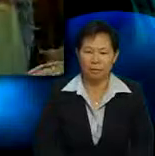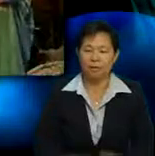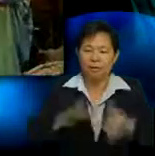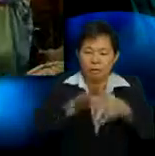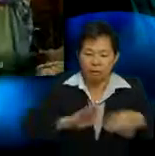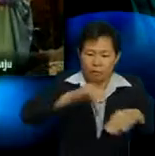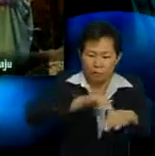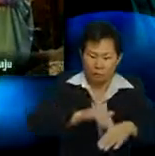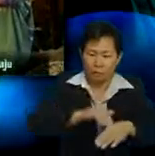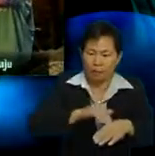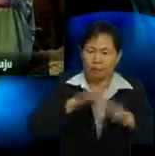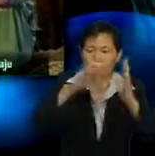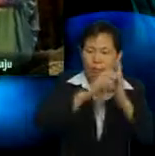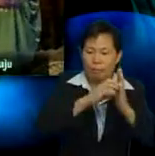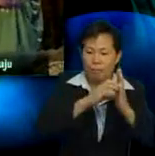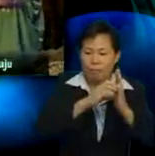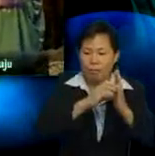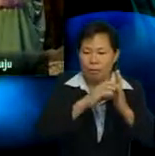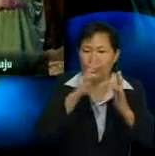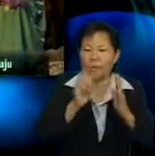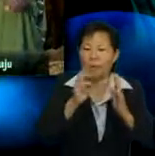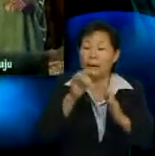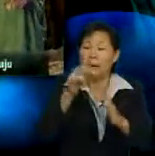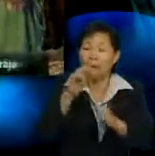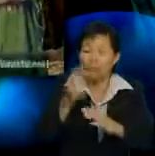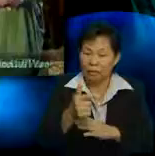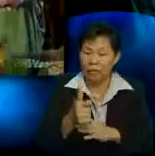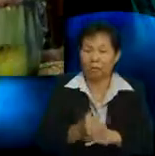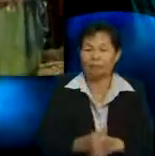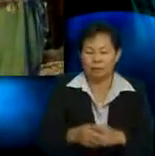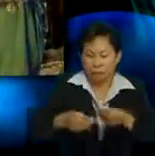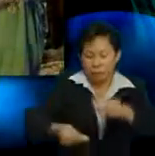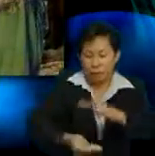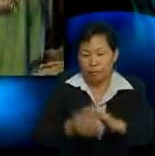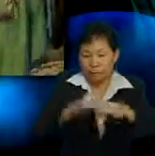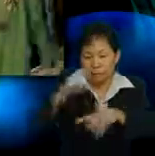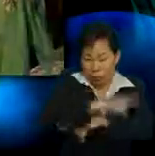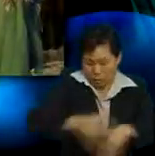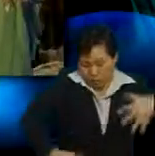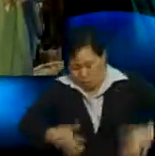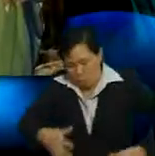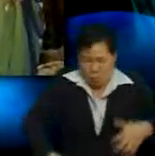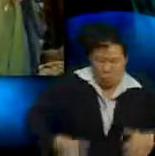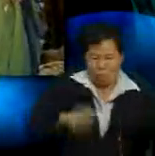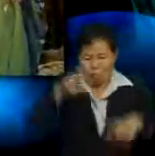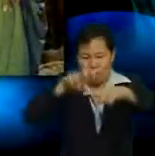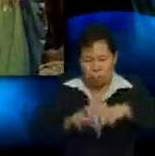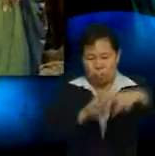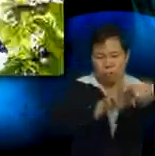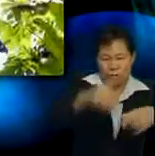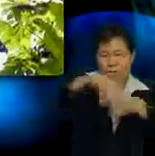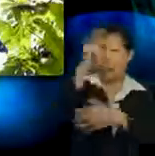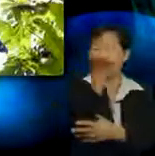Cerita pada episod kali ini adalah Memerang Diberi Rasuah. Pada suatu hari, seekor monyet bergayut di dahan dalam sebuah